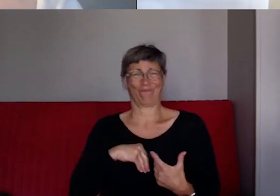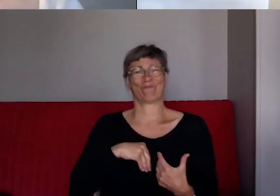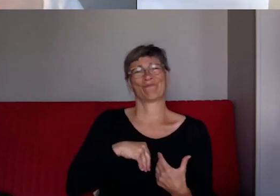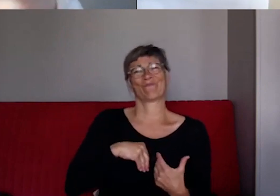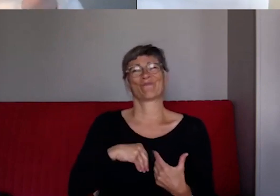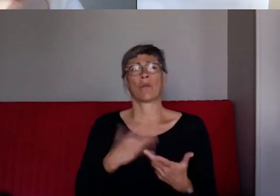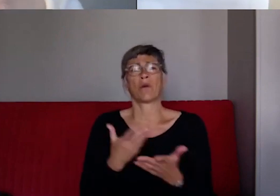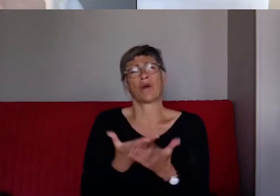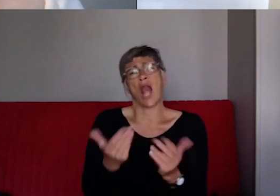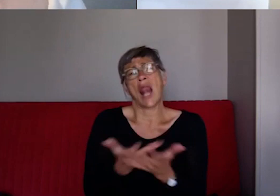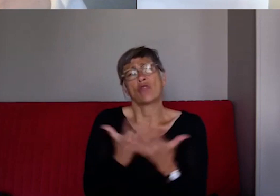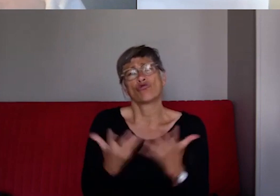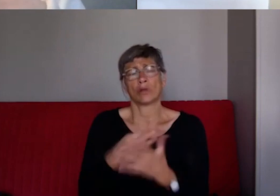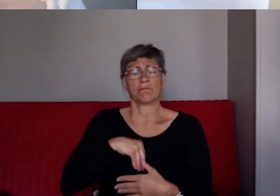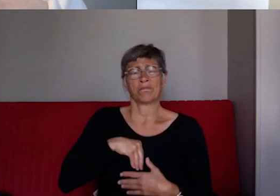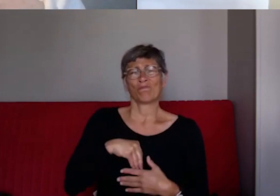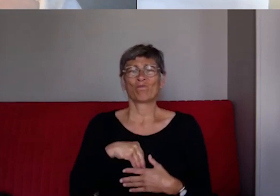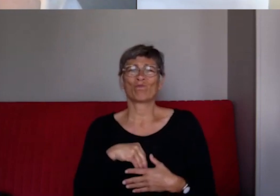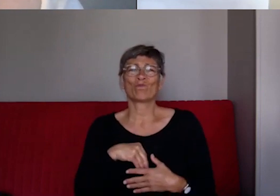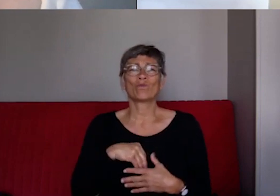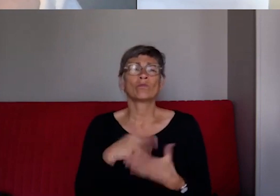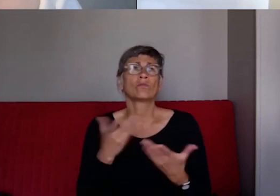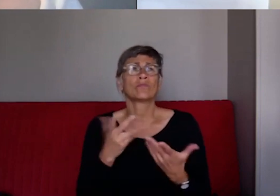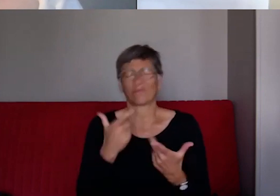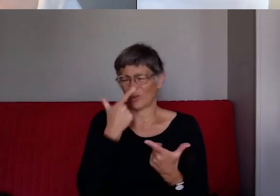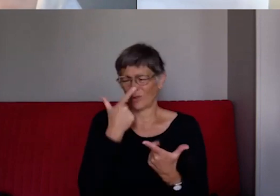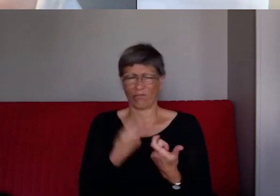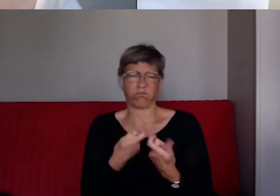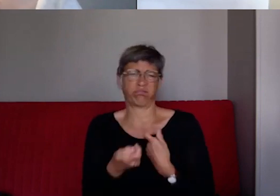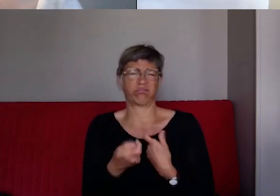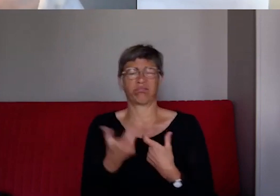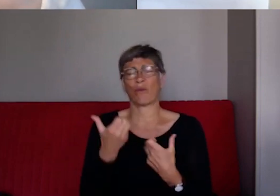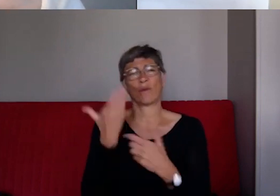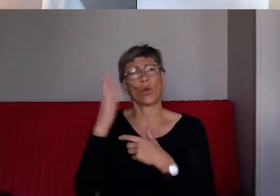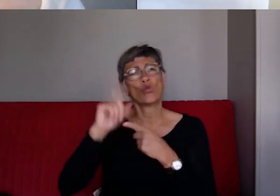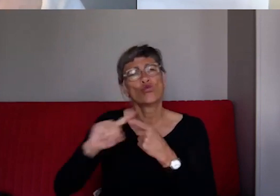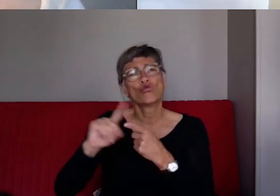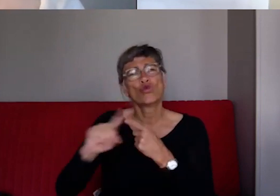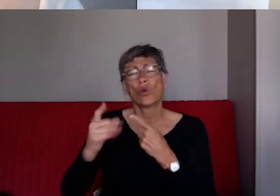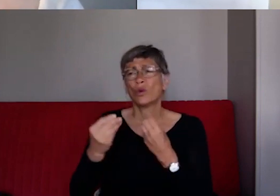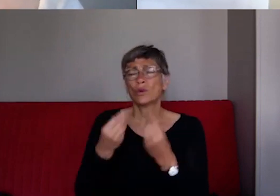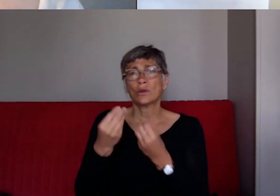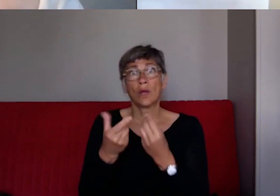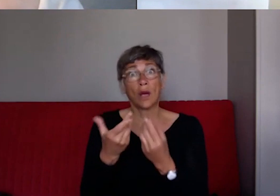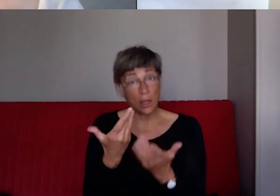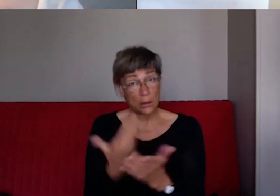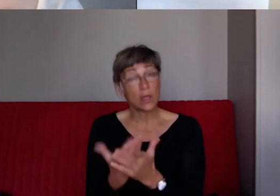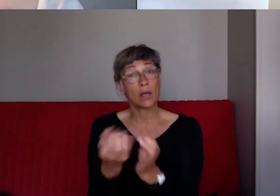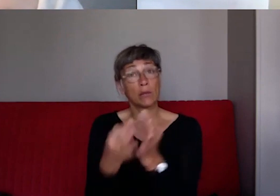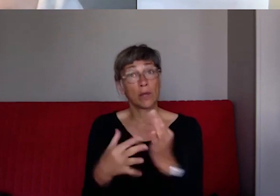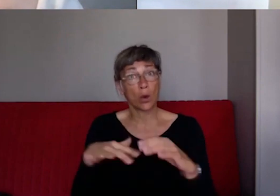important, il y a des mal-être où on n'est pas vraiment à sa place, où on a envie de faire autre chose. Le bilan de compétences va servir à ça, à trouver